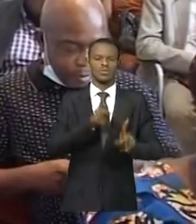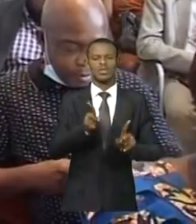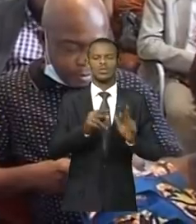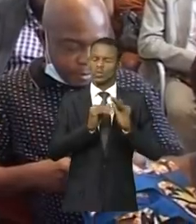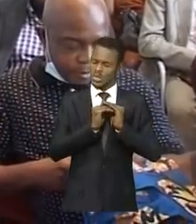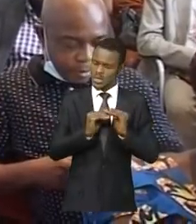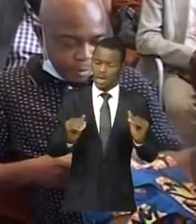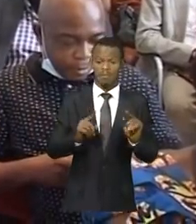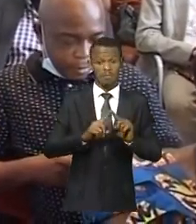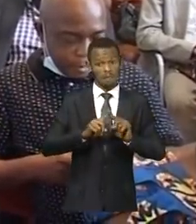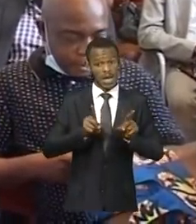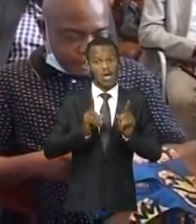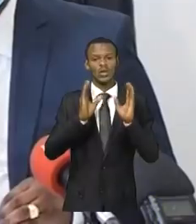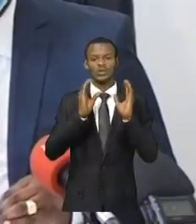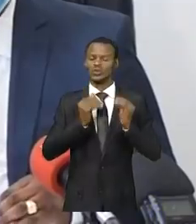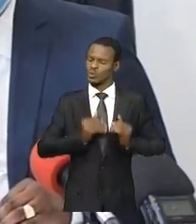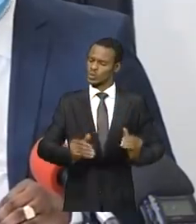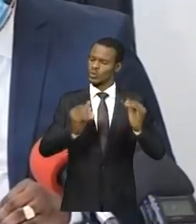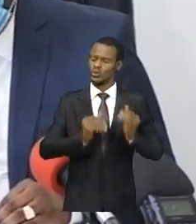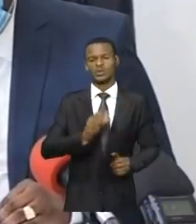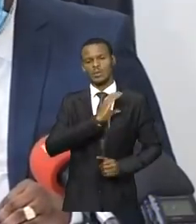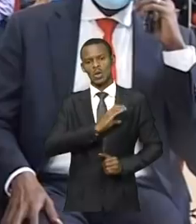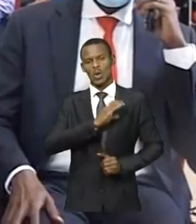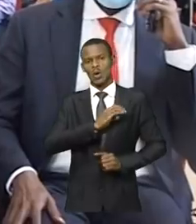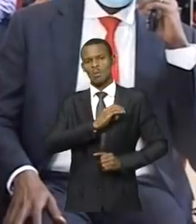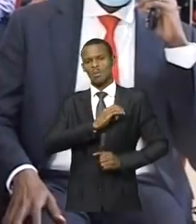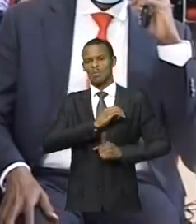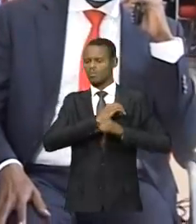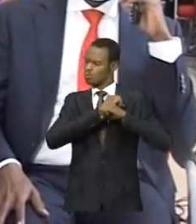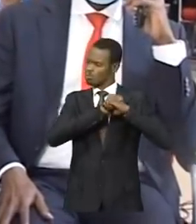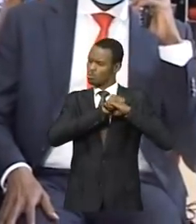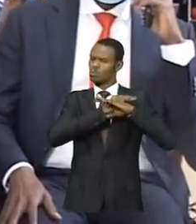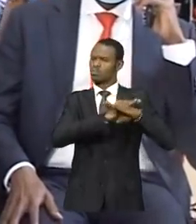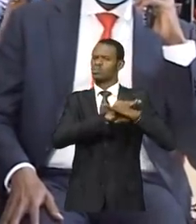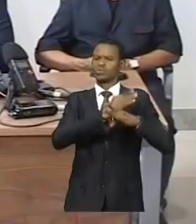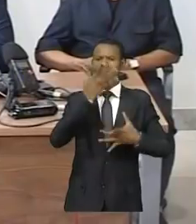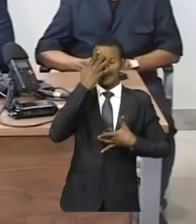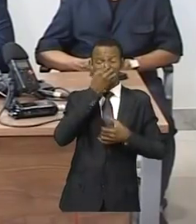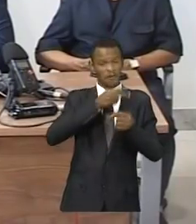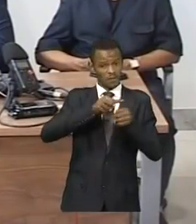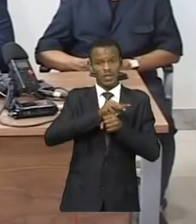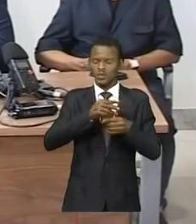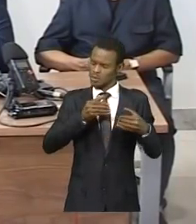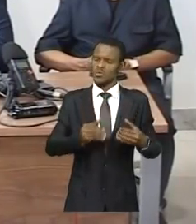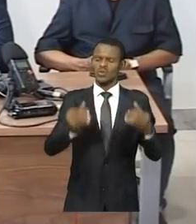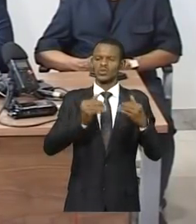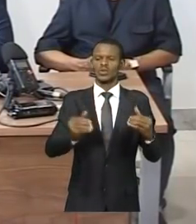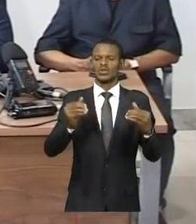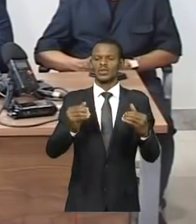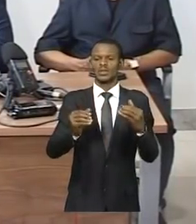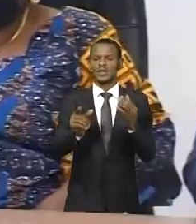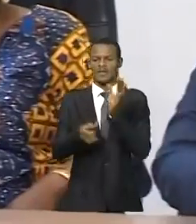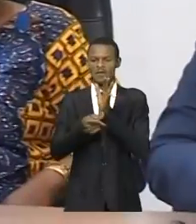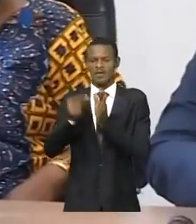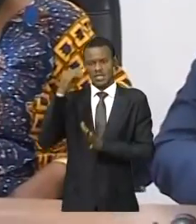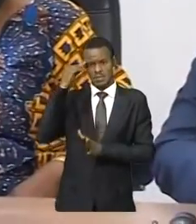barrières édictées par les autorités politiques et sanitaires. Présent également à ces points de presse, la vice-ministre de la Santé publique,